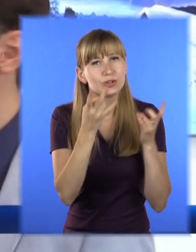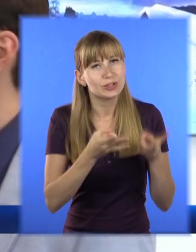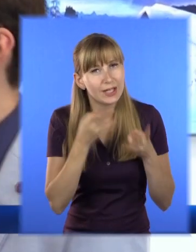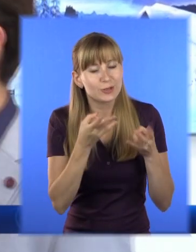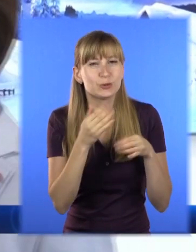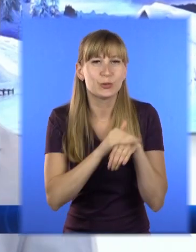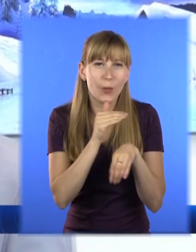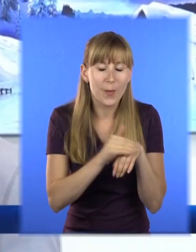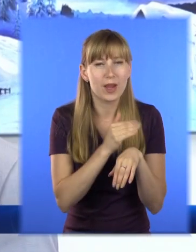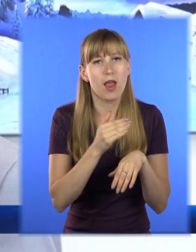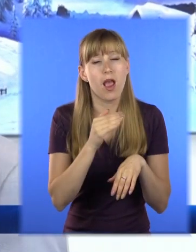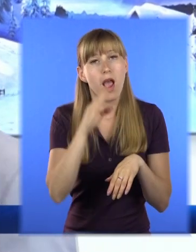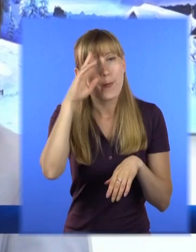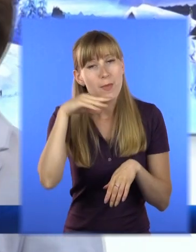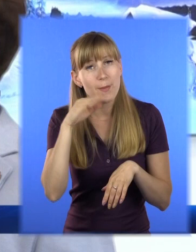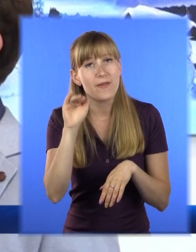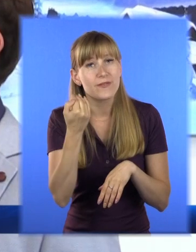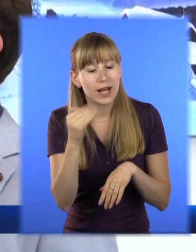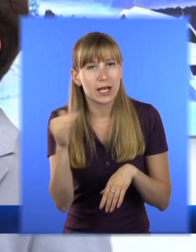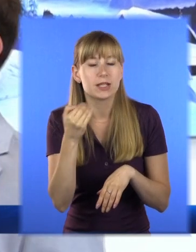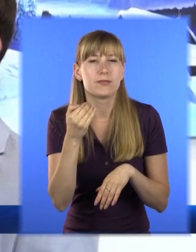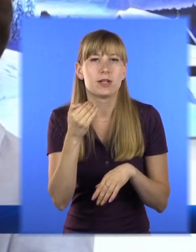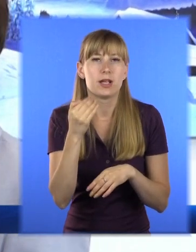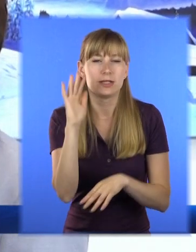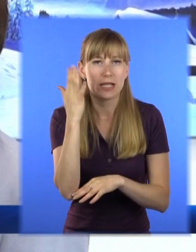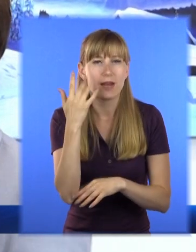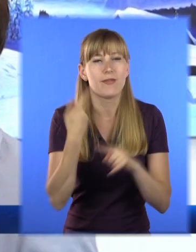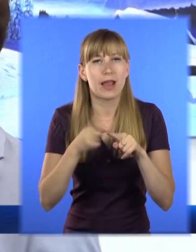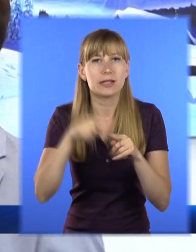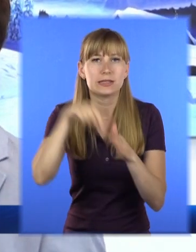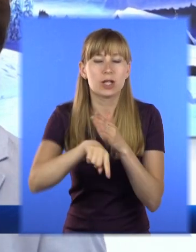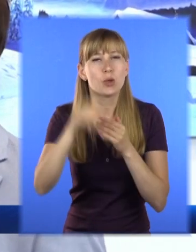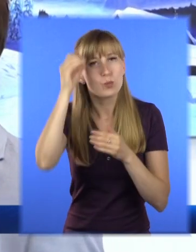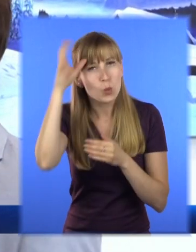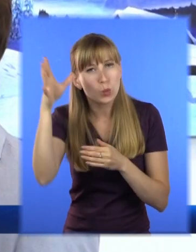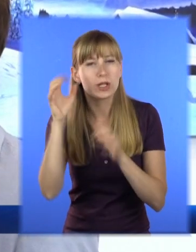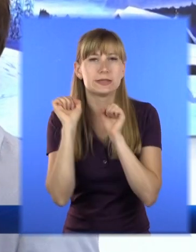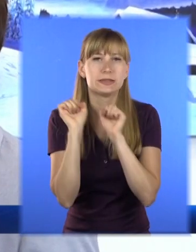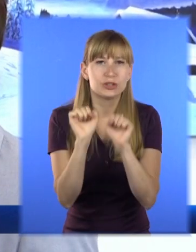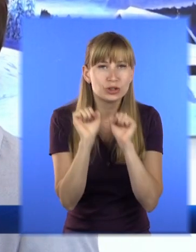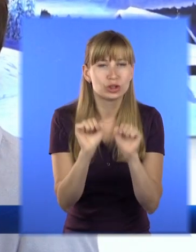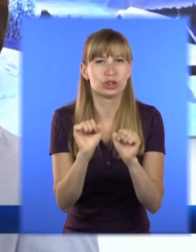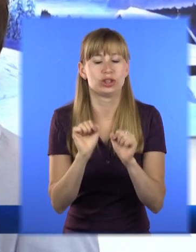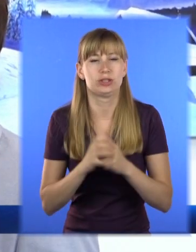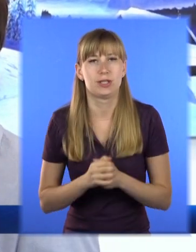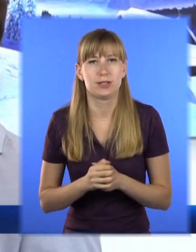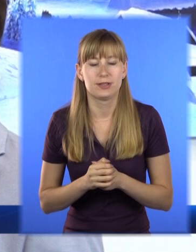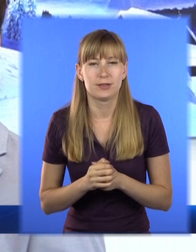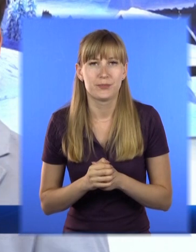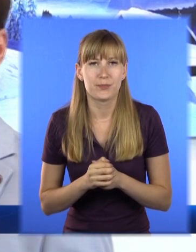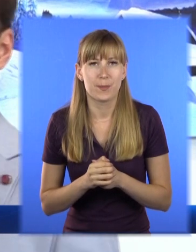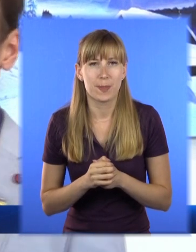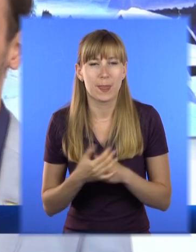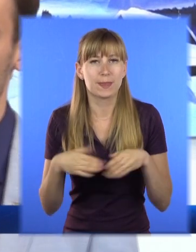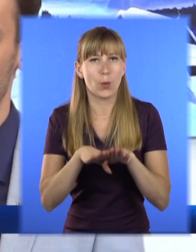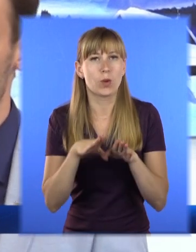он более нежный, такой добрый, трогательный. А папа, вот фиолетовый, дерево побольше, мудрость, защита. У меня вот идет